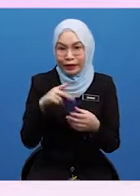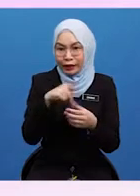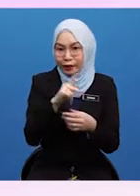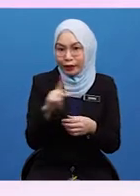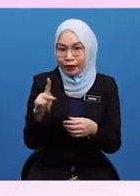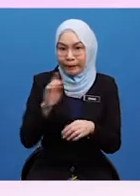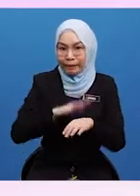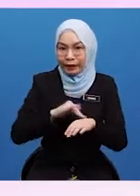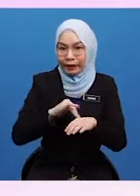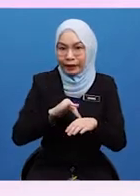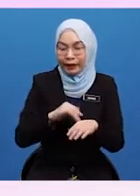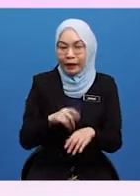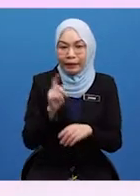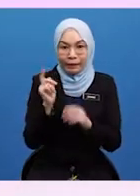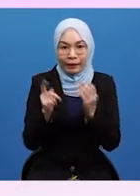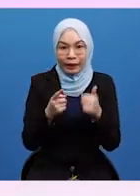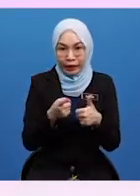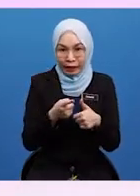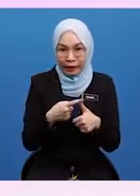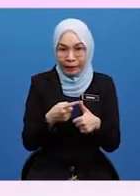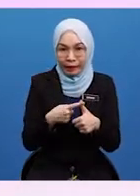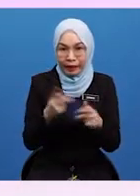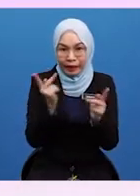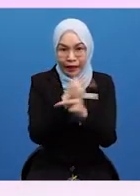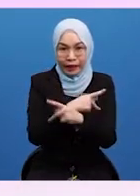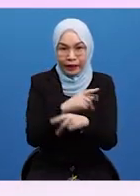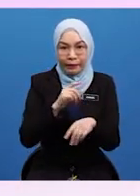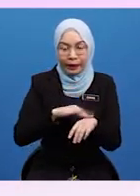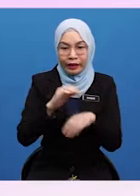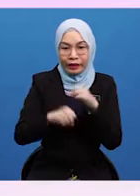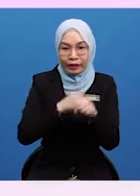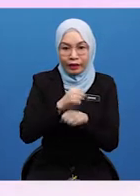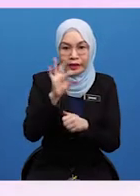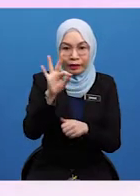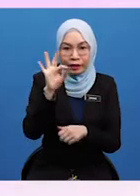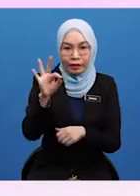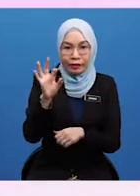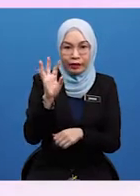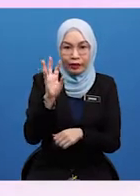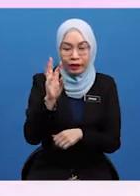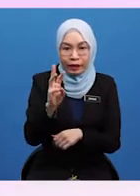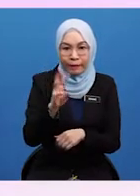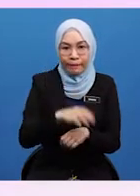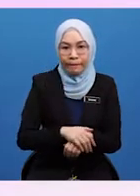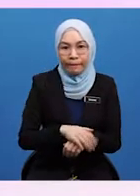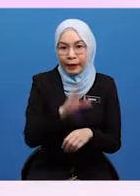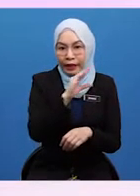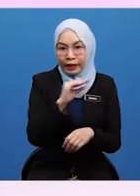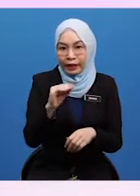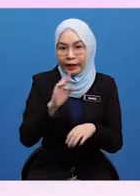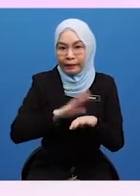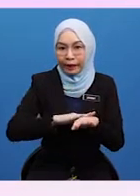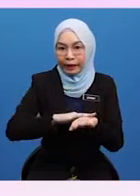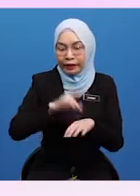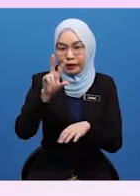13januari 1996 Messakh 20 dilancarkan pada 13